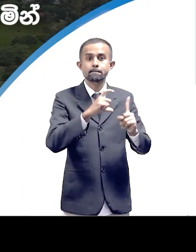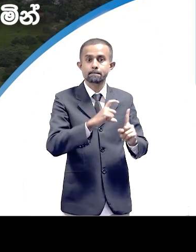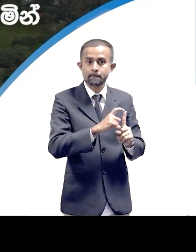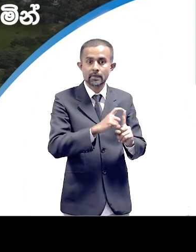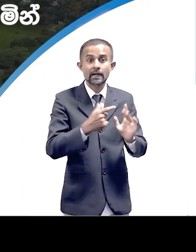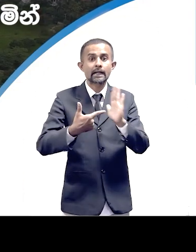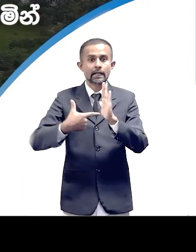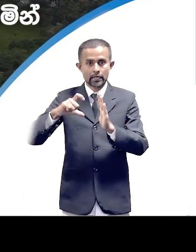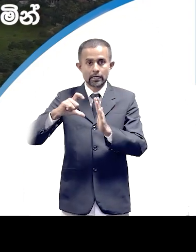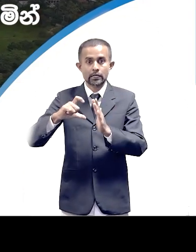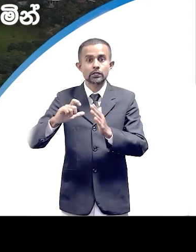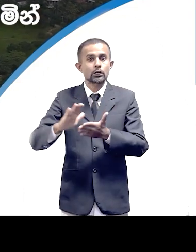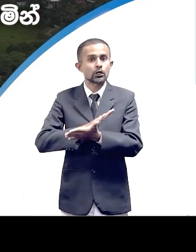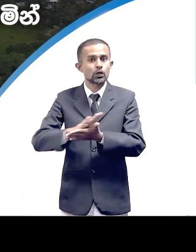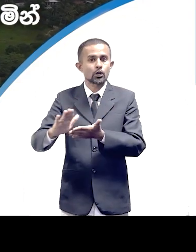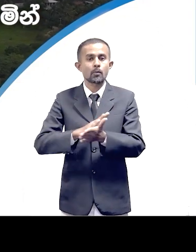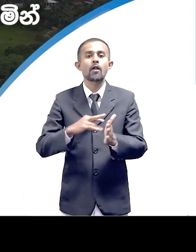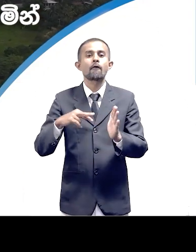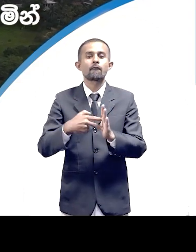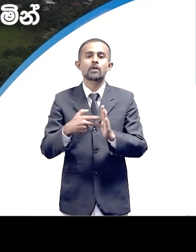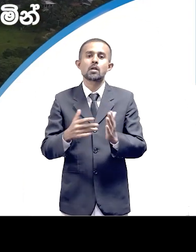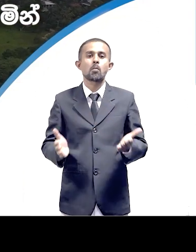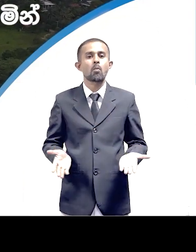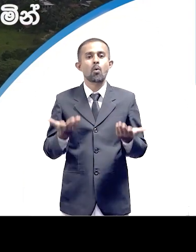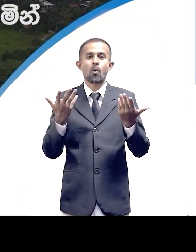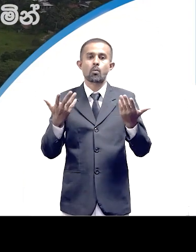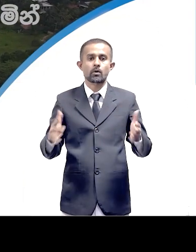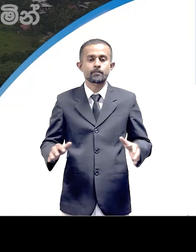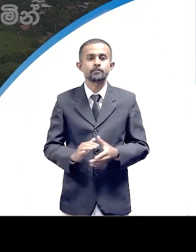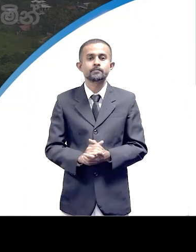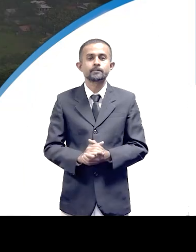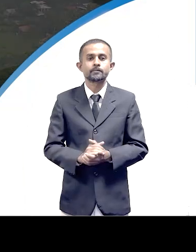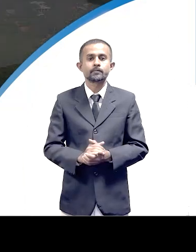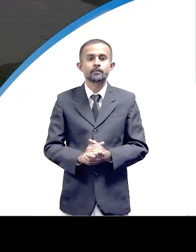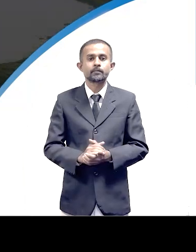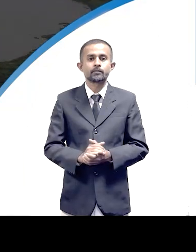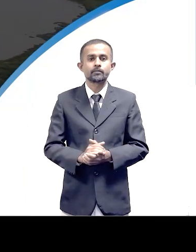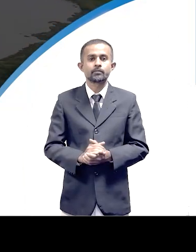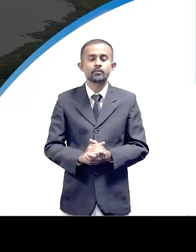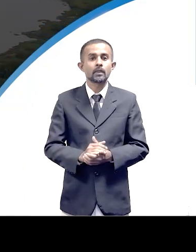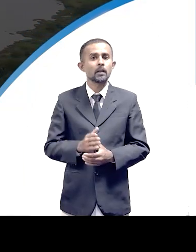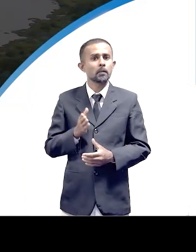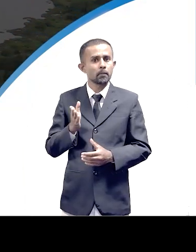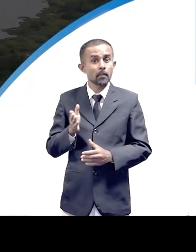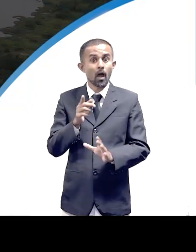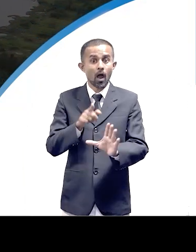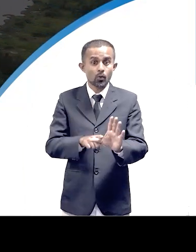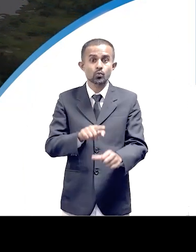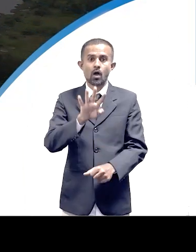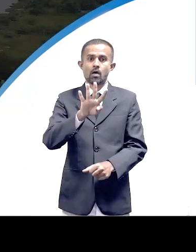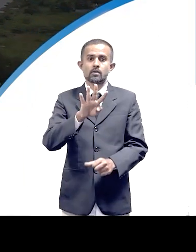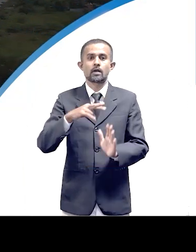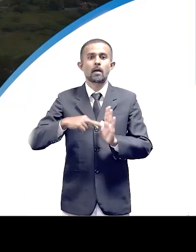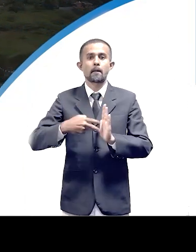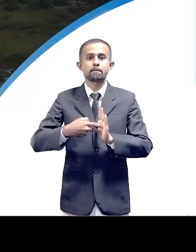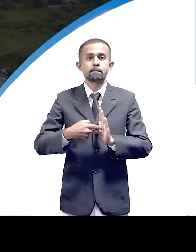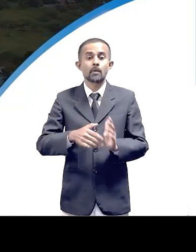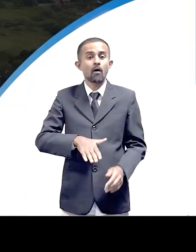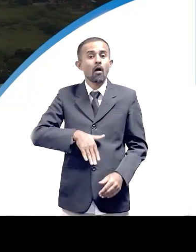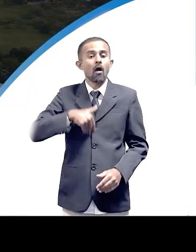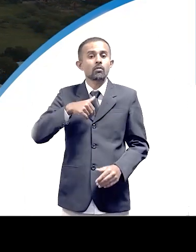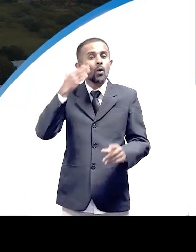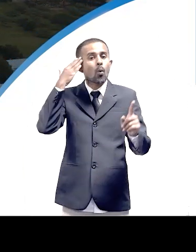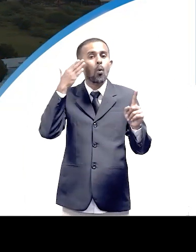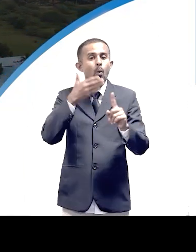නමින් තාක්ෂණික සහයෝගිතා ව්‍යාපෘතියක් ආරම්භ කරන ලදී. මෙම අවුරුදු 4ක ව්‍යාපෘති